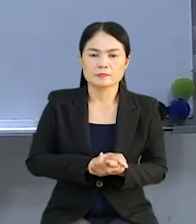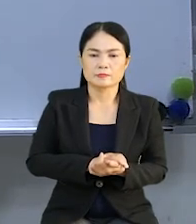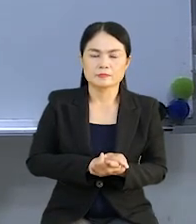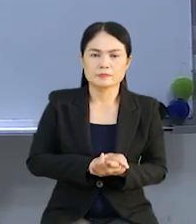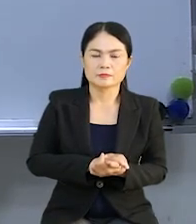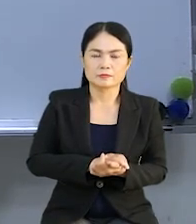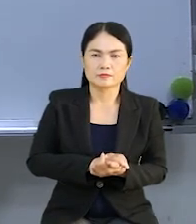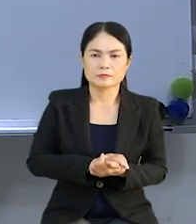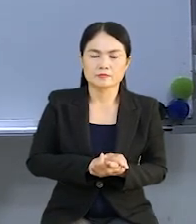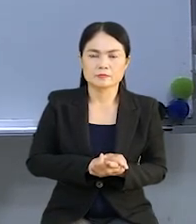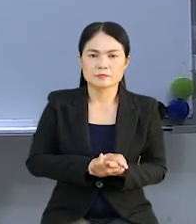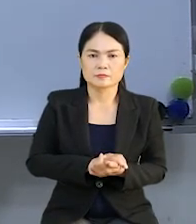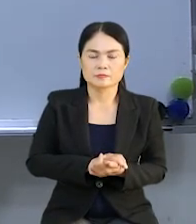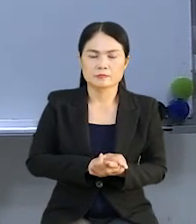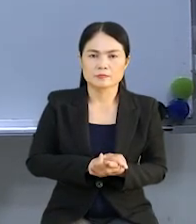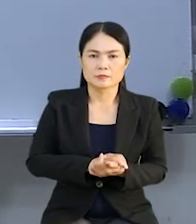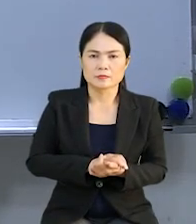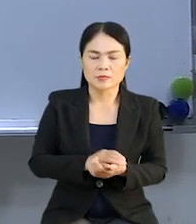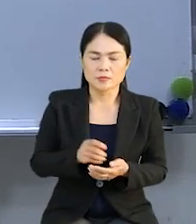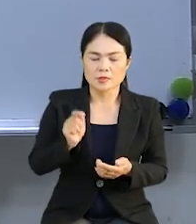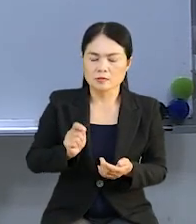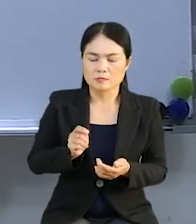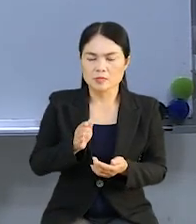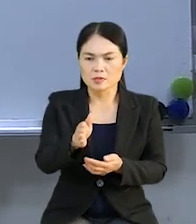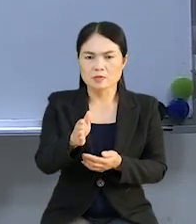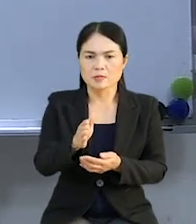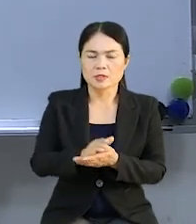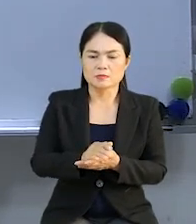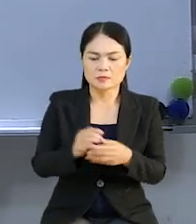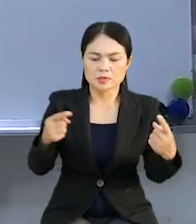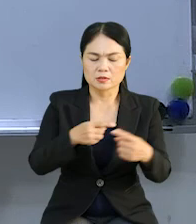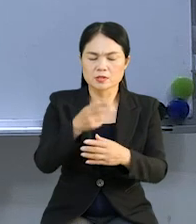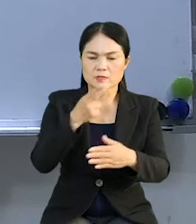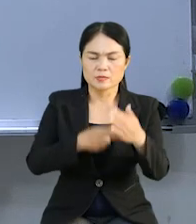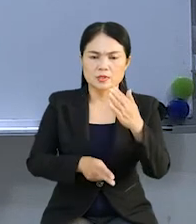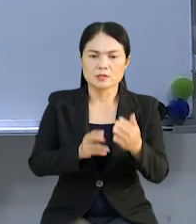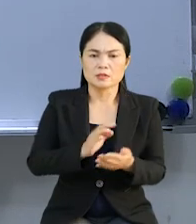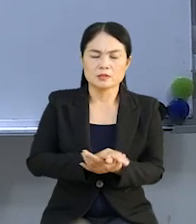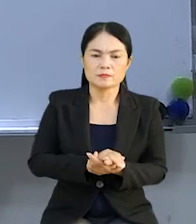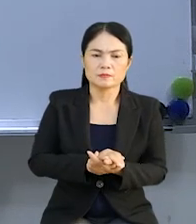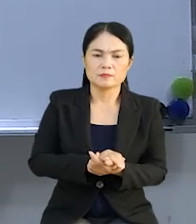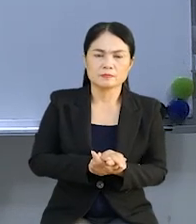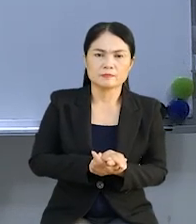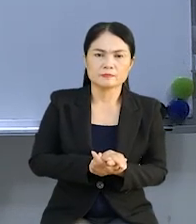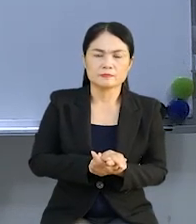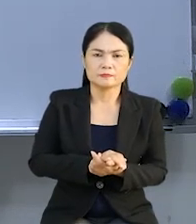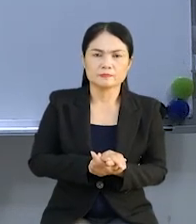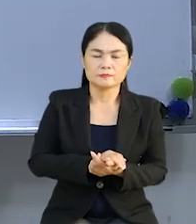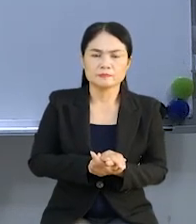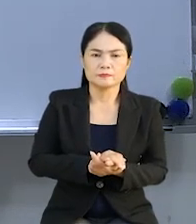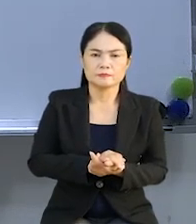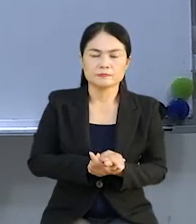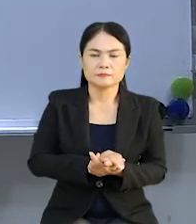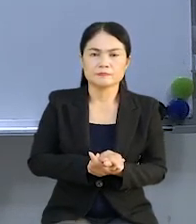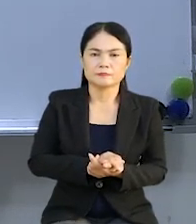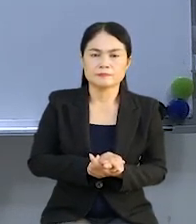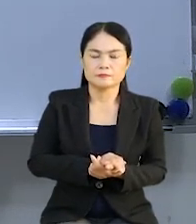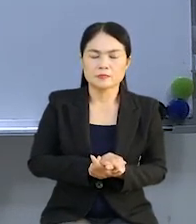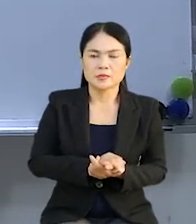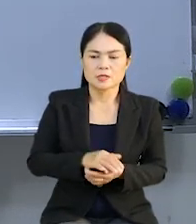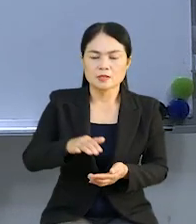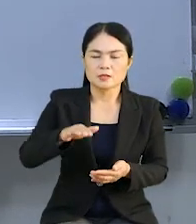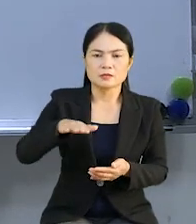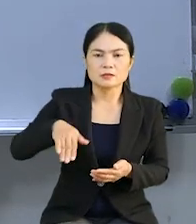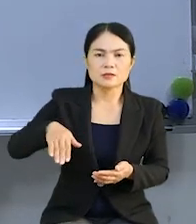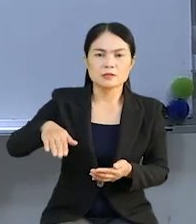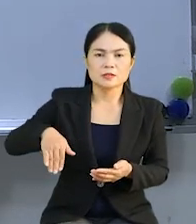บาดตาฉาบโรฮะตัวหนังไอ้ก้นฉาบโรฮะบาด ฉับรหัสตัวนั้นยืดยาว